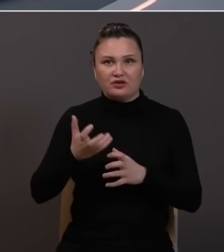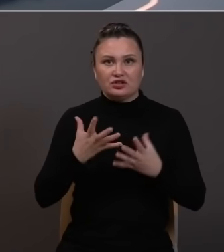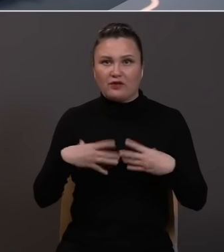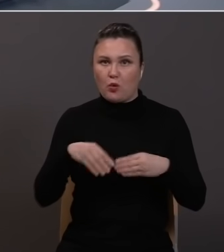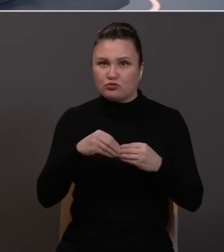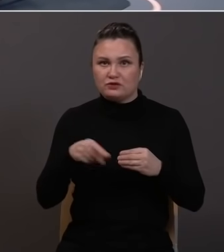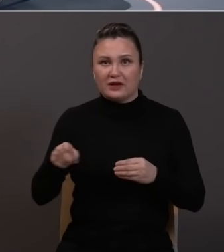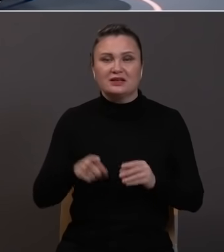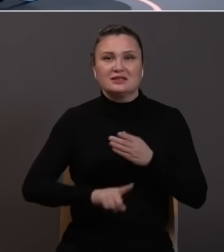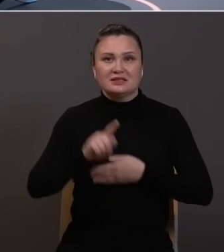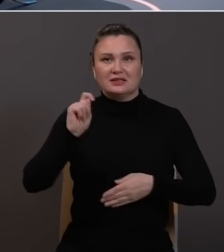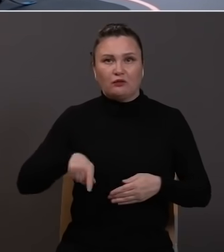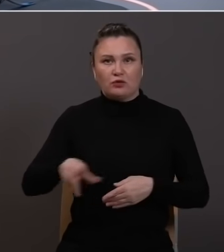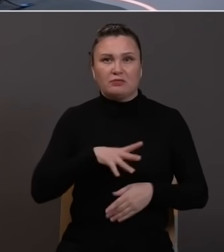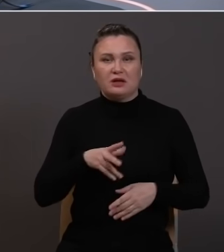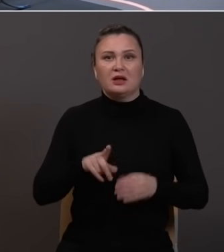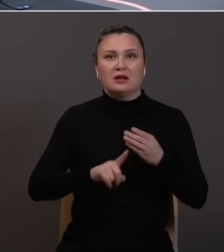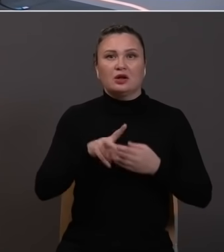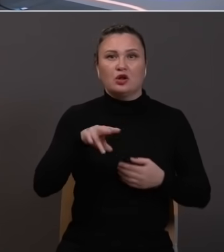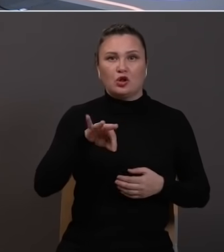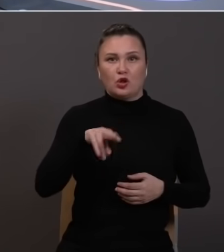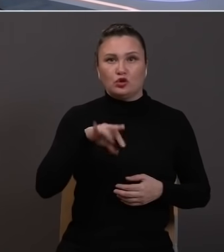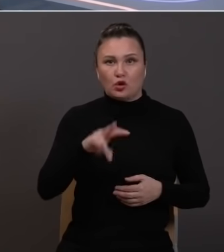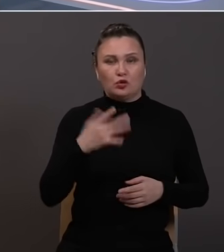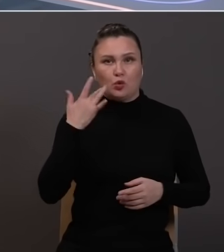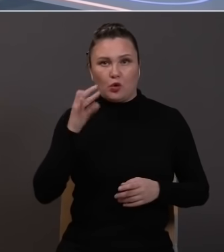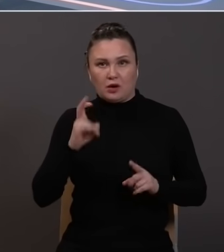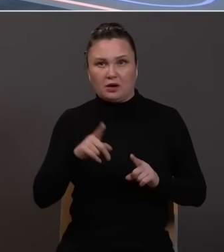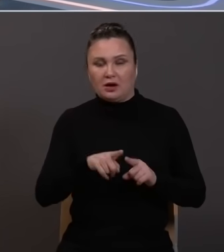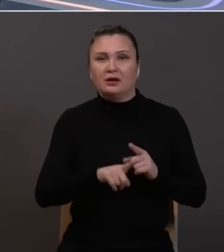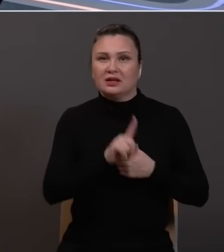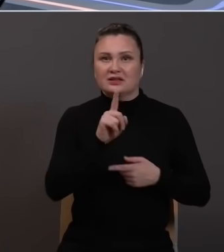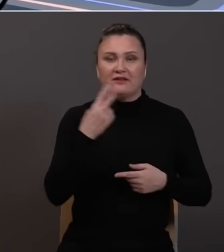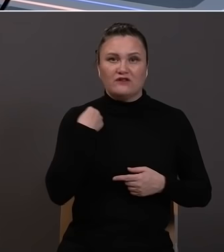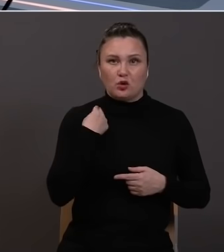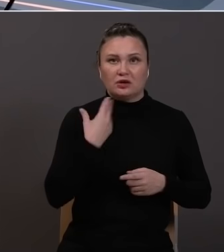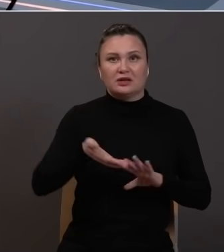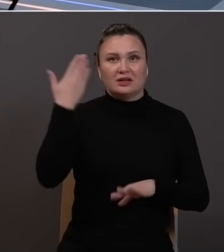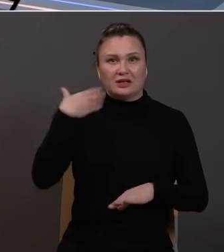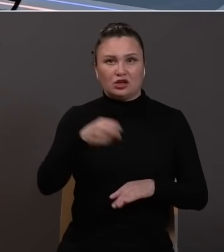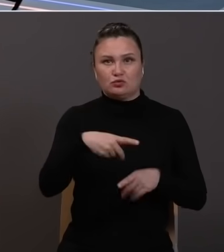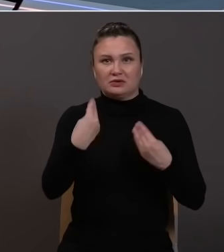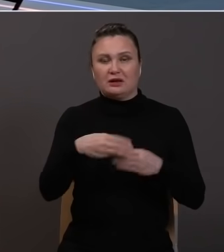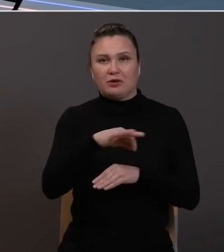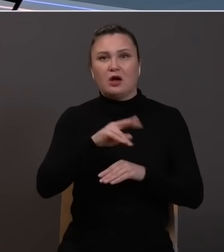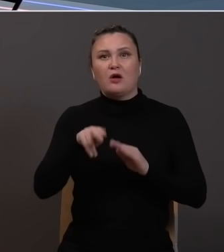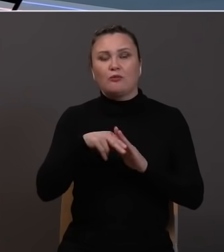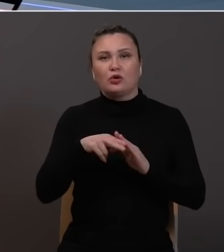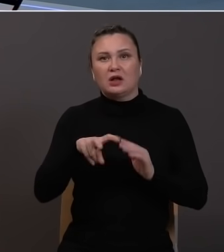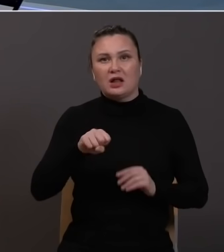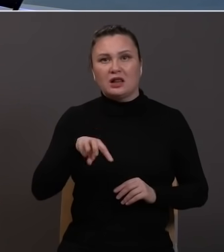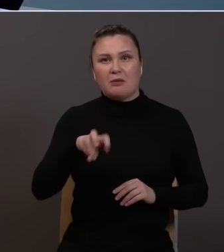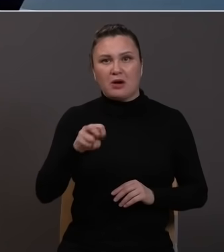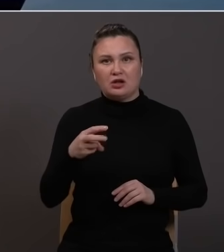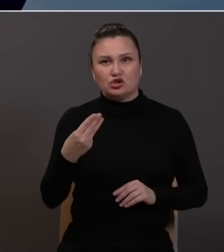общества. Они стартовали, у них был проект «Лондон-Нью-Йорк», они стартовали в Лондоне. Тогда еще им дали проехать под Ла-Маншем, под